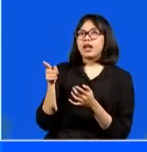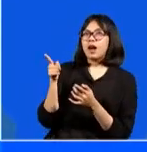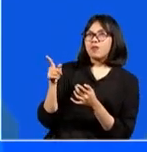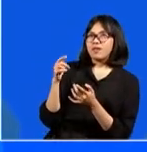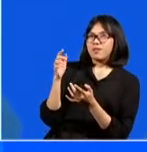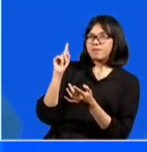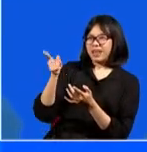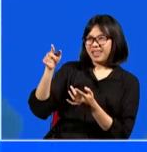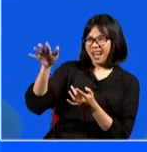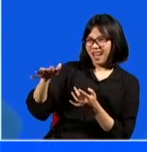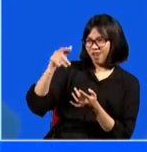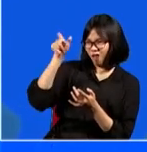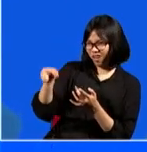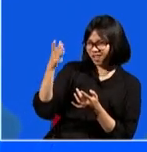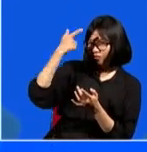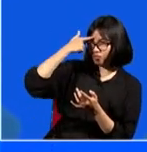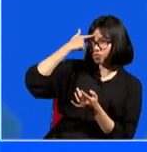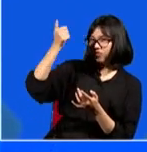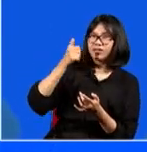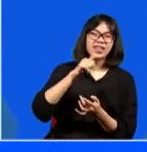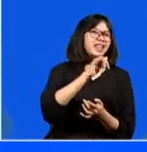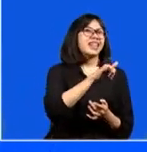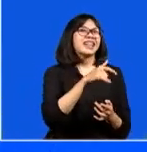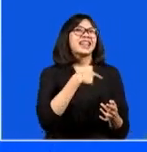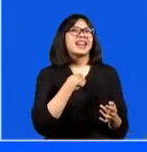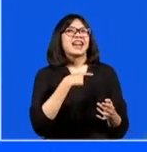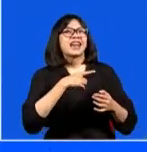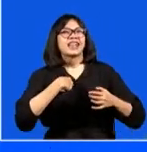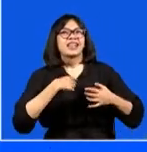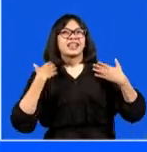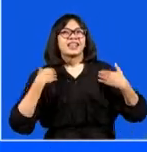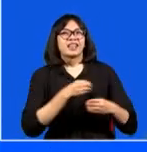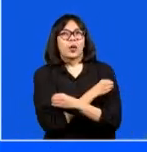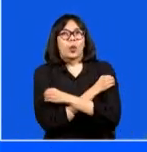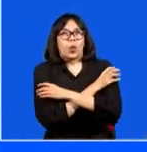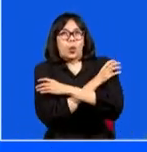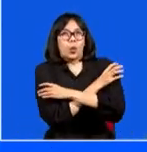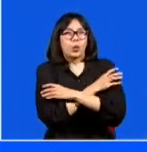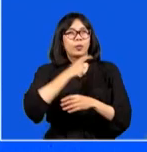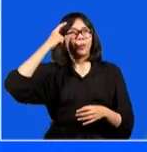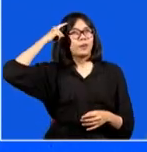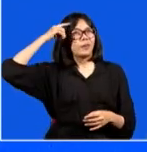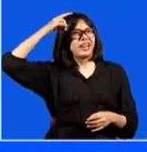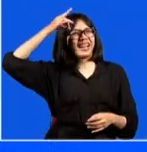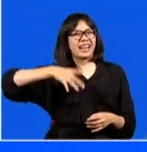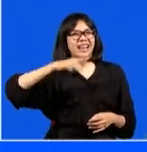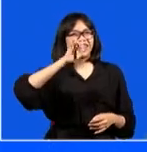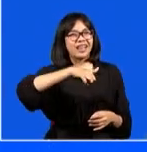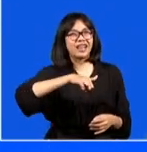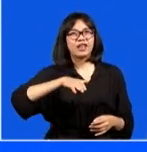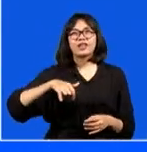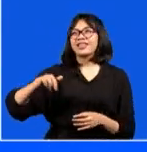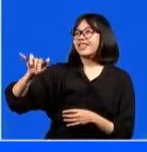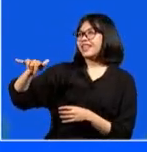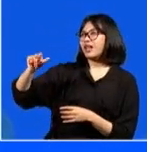luar biasa yang atletis sangat ingin berpikir keras sekali betul betul tapi memang kalau